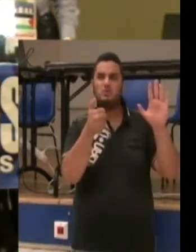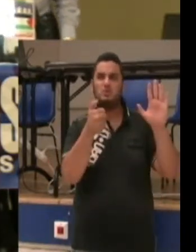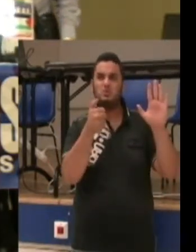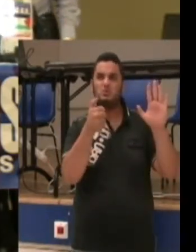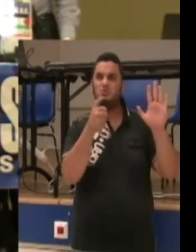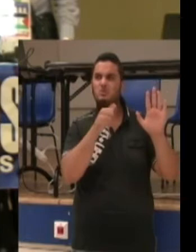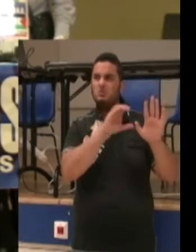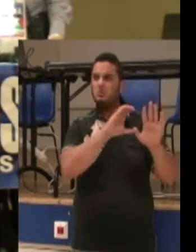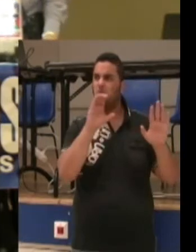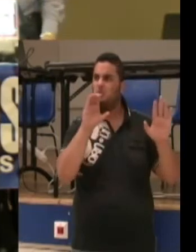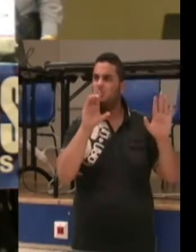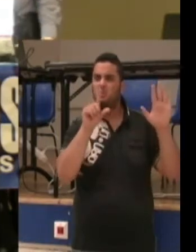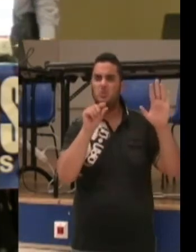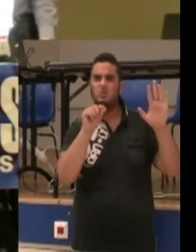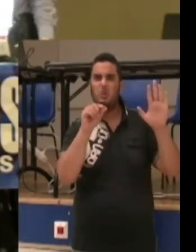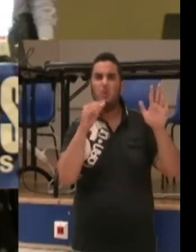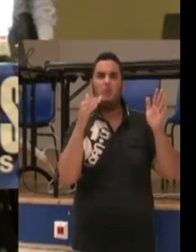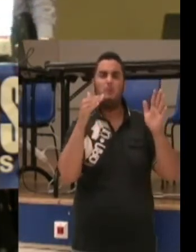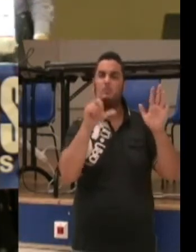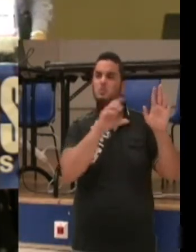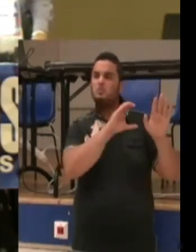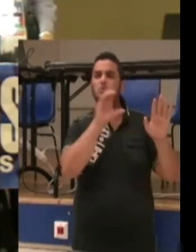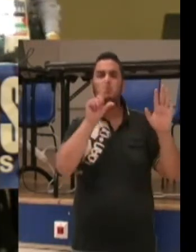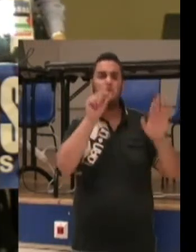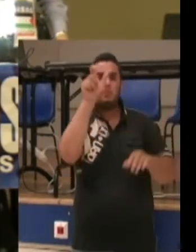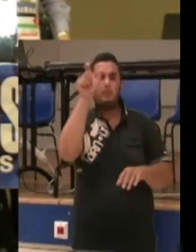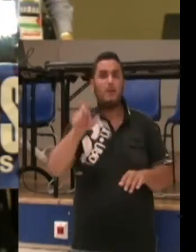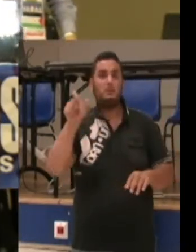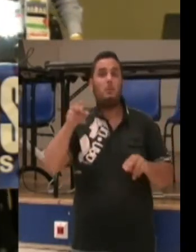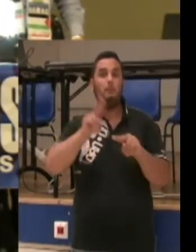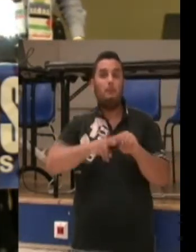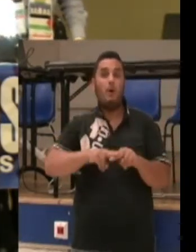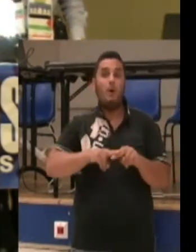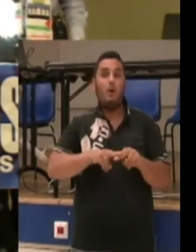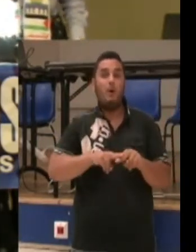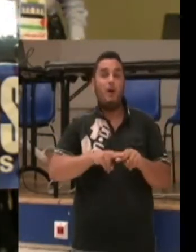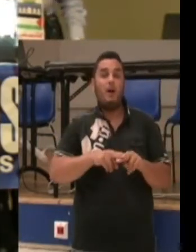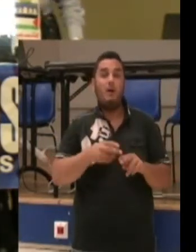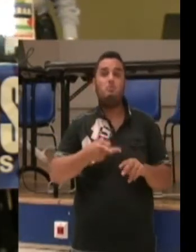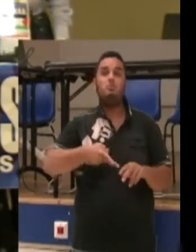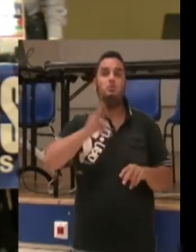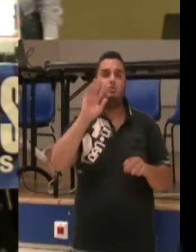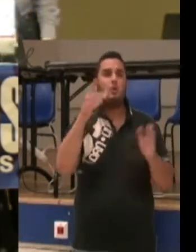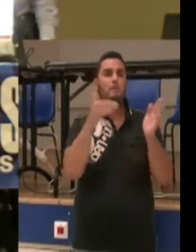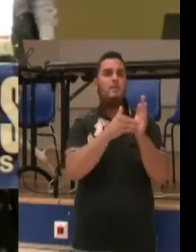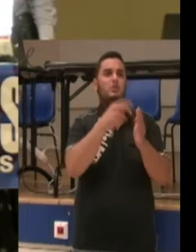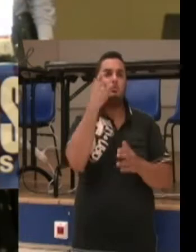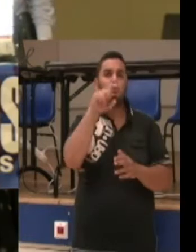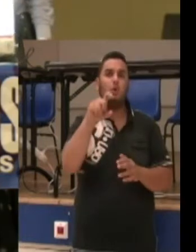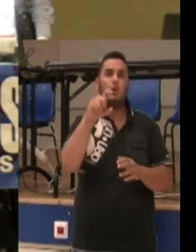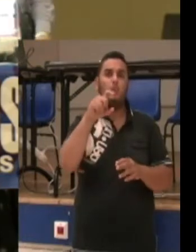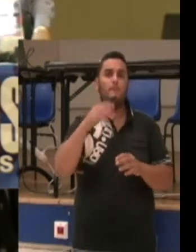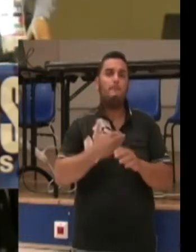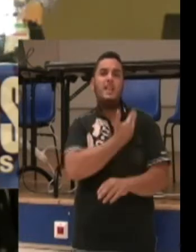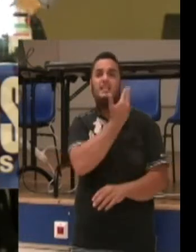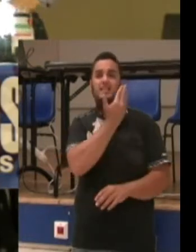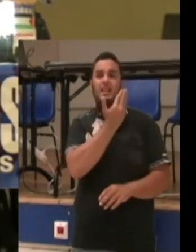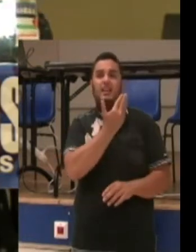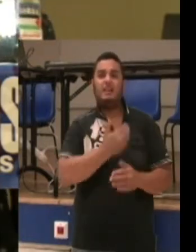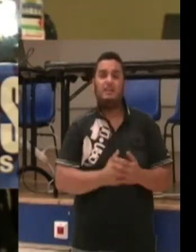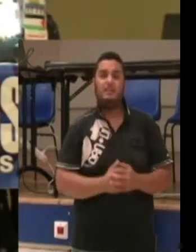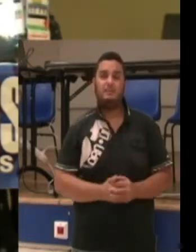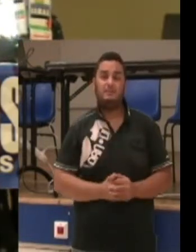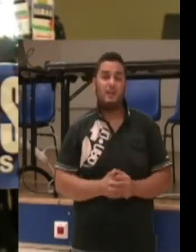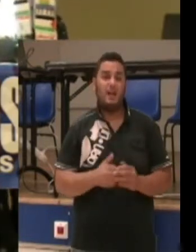170 shahid martyrs, avec plus de 1200 blessés, avec un